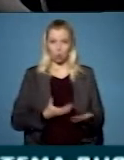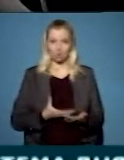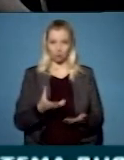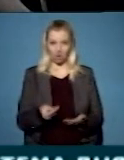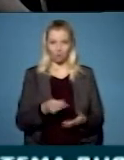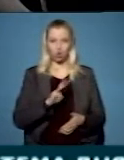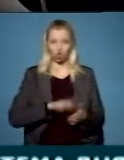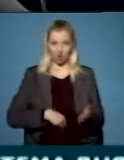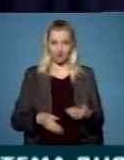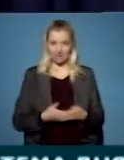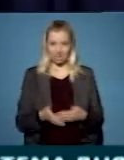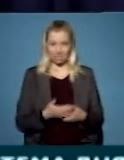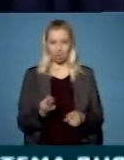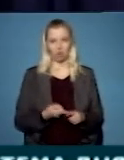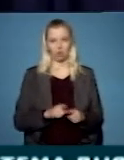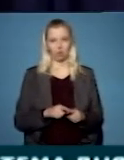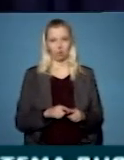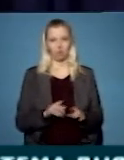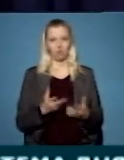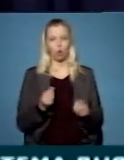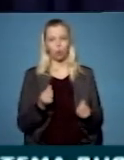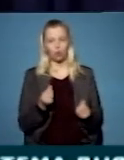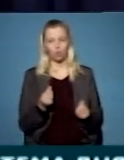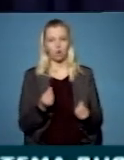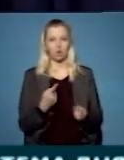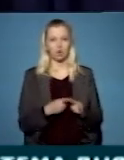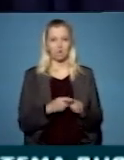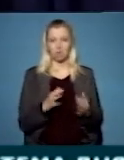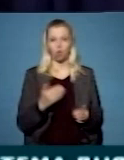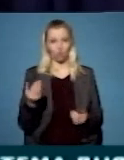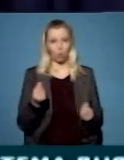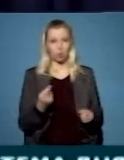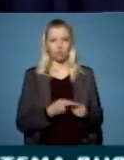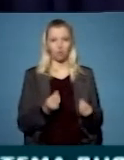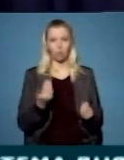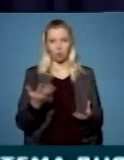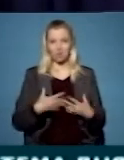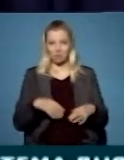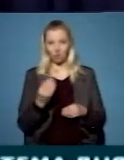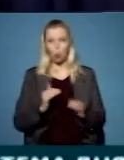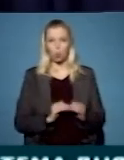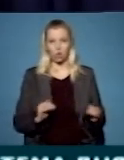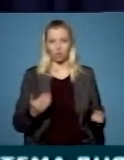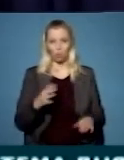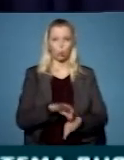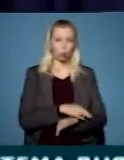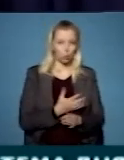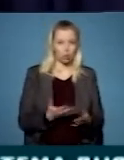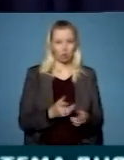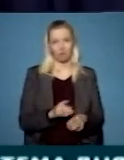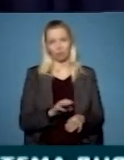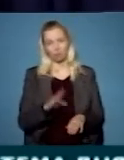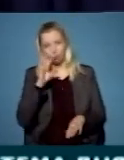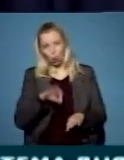сплачувати штрафні санкції, це в даному випадку грошові кошти, це не тільки твої кошти, це кошти твоєї сім'ї, твоїх дітей, твоєї дружини або